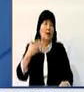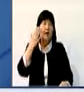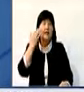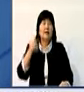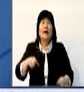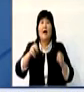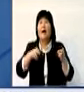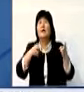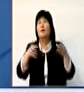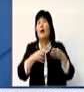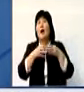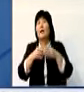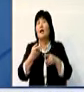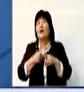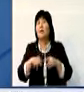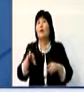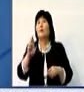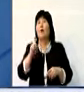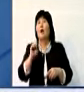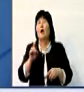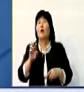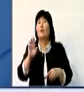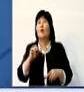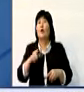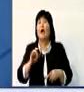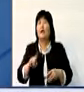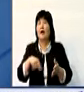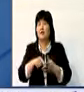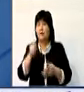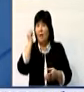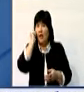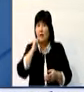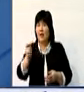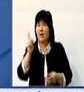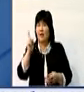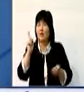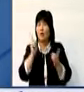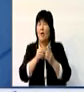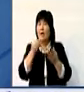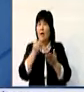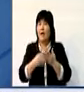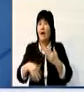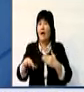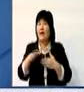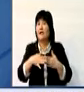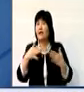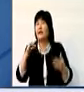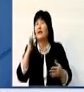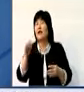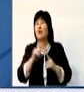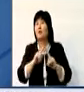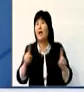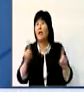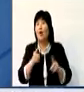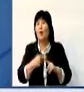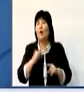арнайы барған делегация Бұлғар қаласында болды. Бұлғар көне шаһар, мәдениет пен өркениетті тоғыстырған қасиетті мекен, терең тарихымен ерекшеленеді.